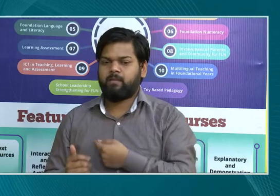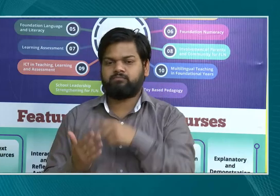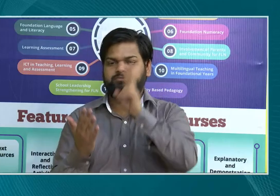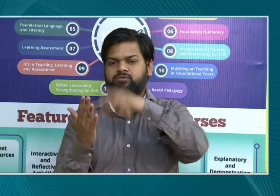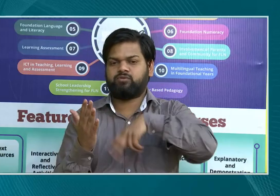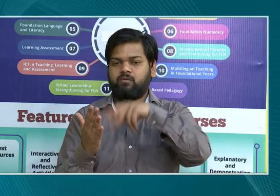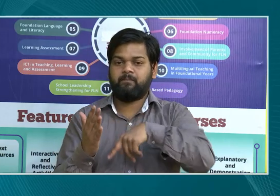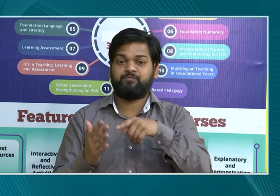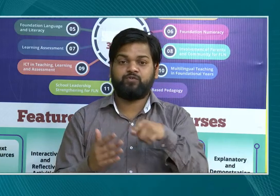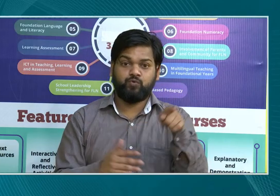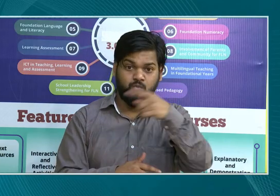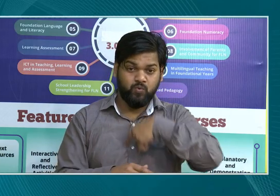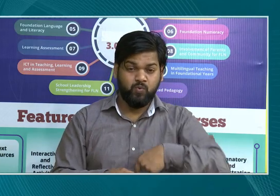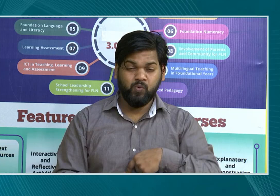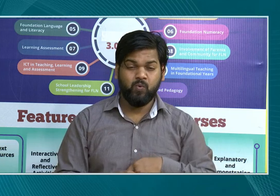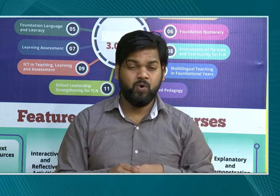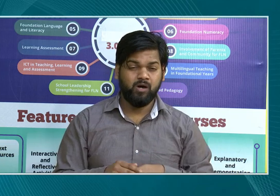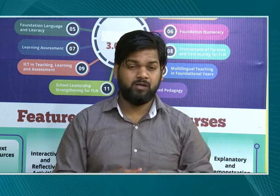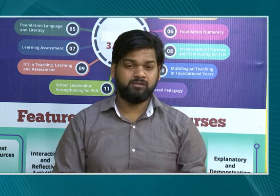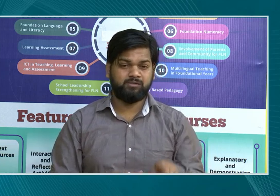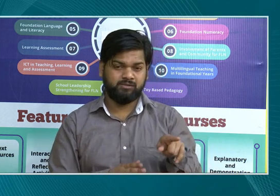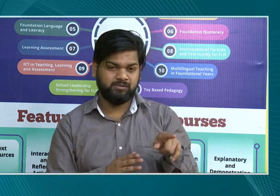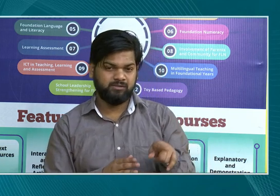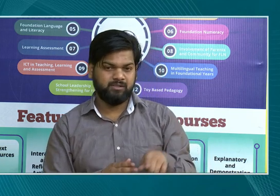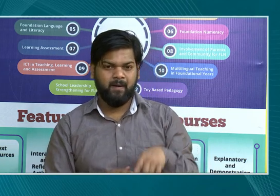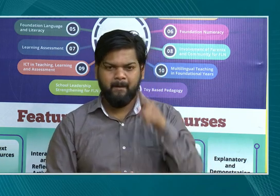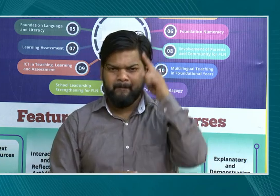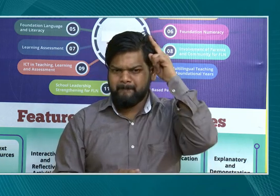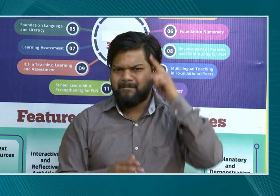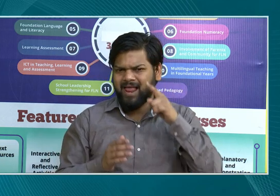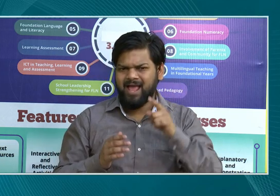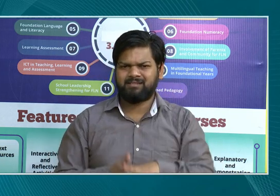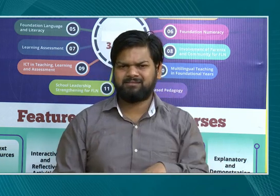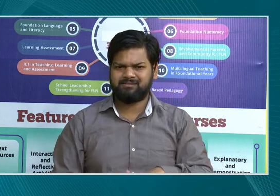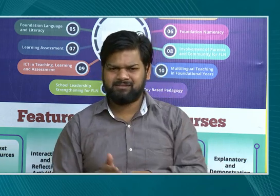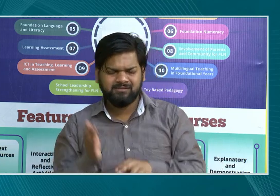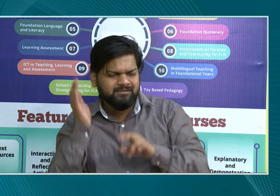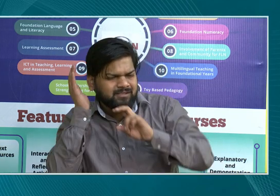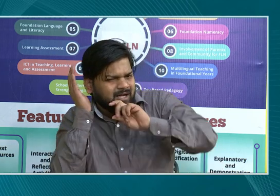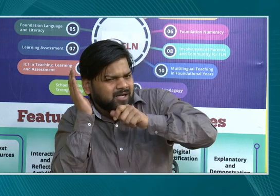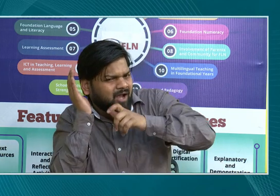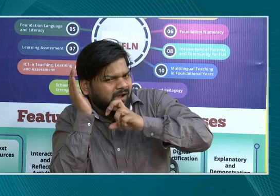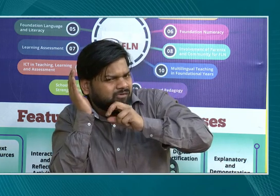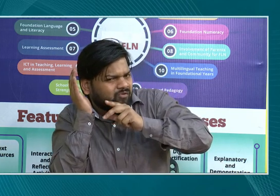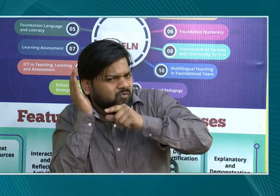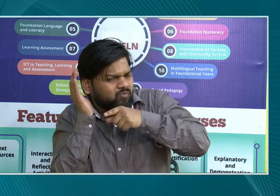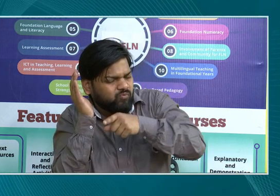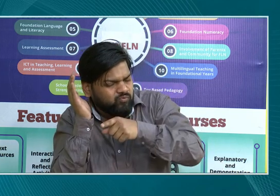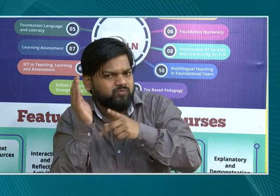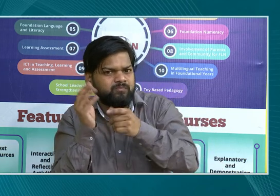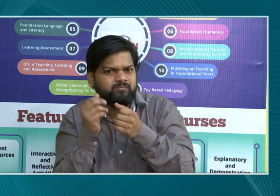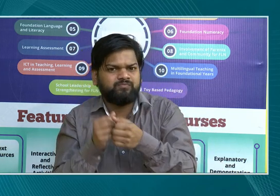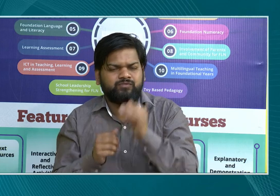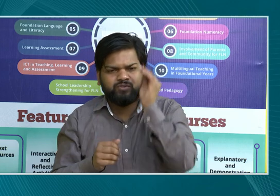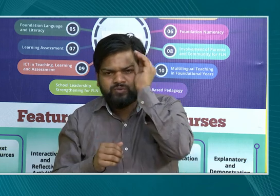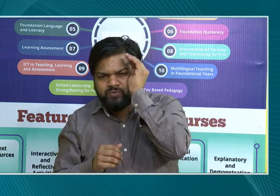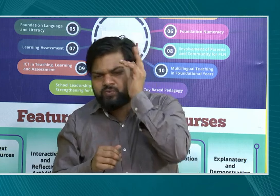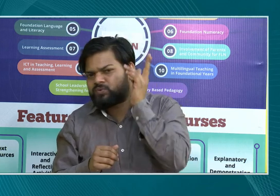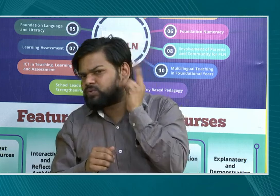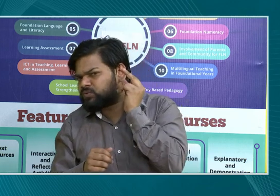क्योंकि बच्चा जब रेडियो पर खबरें सुनेगा तो उसके उच्चारण में उन शब्दों को समझना में भावों को समझना में उसे